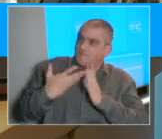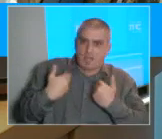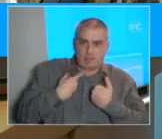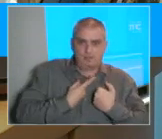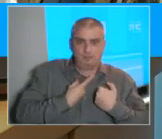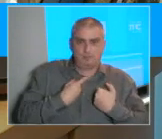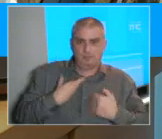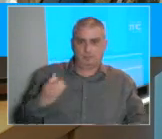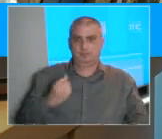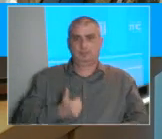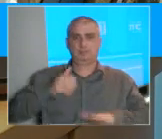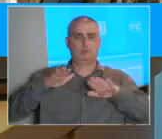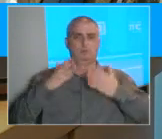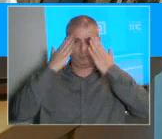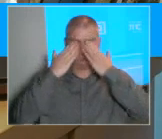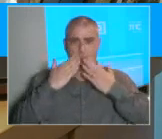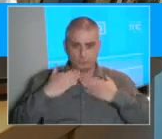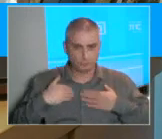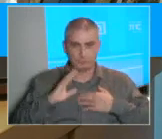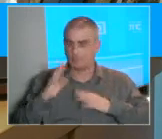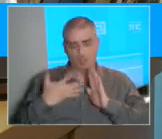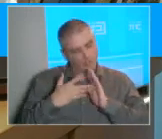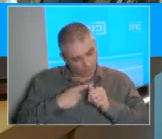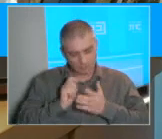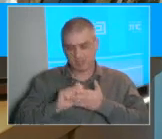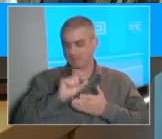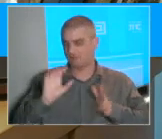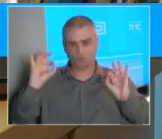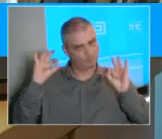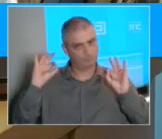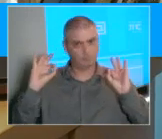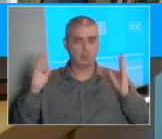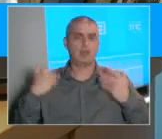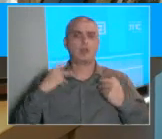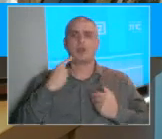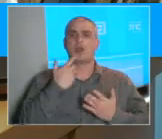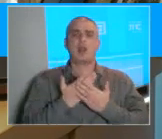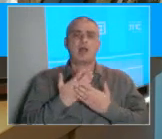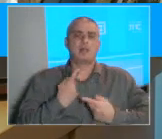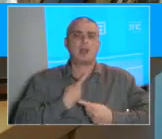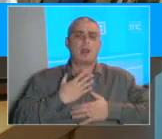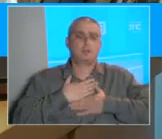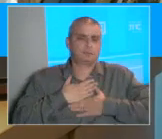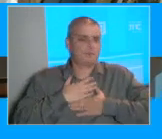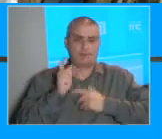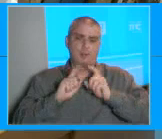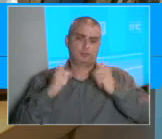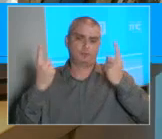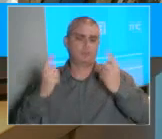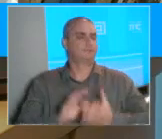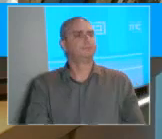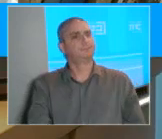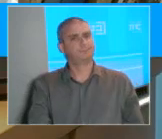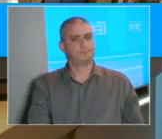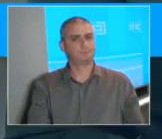אני בעצמי מוניתי לשר בממשלה, ברוך השם, ללא חקירות, ללא כתבי אישום, ללא שום דבר. אני יכול להעיד בעניין זה על עצמי ולא על אחרים. תגיד,